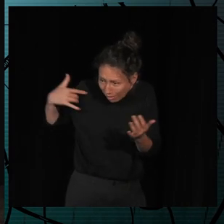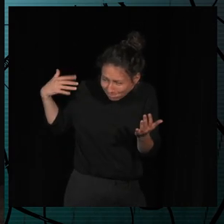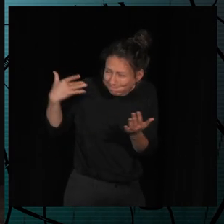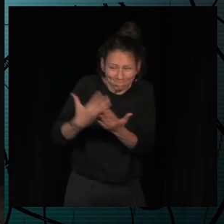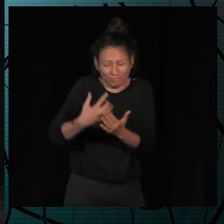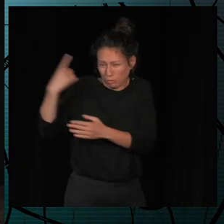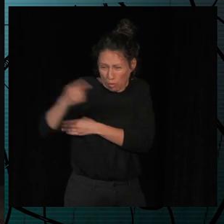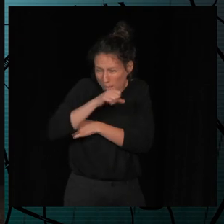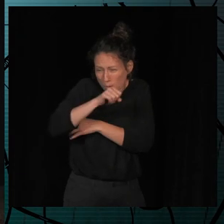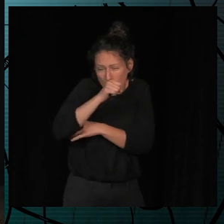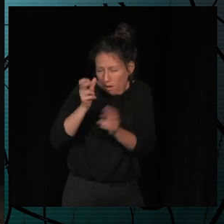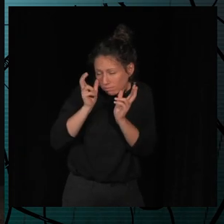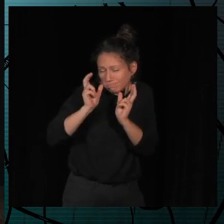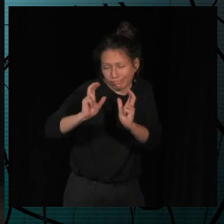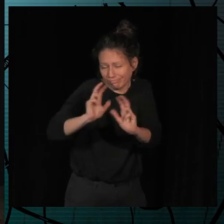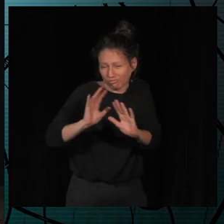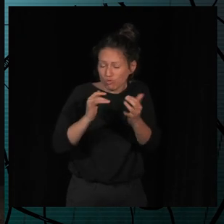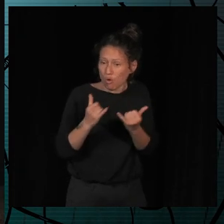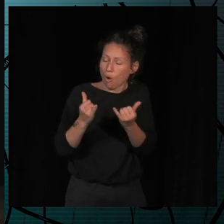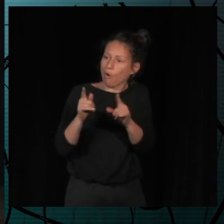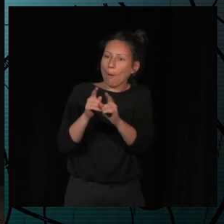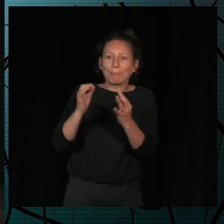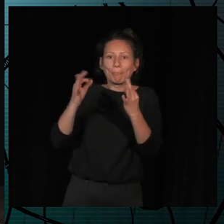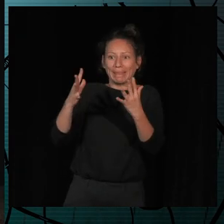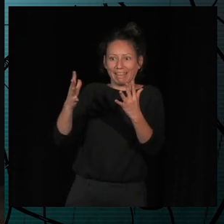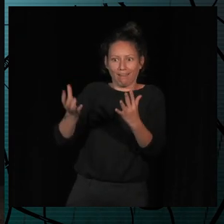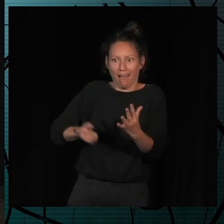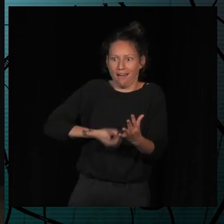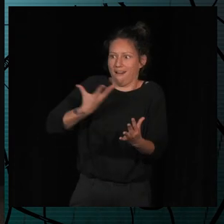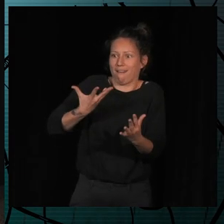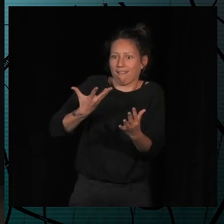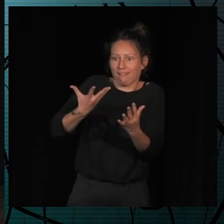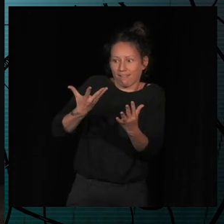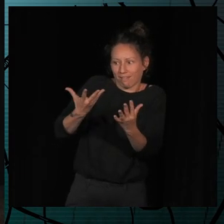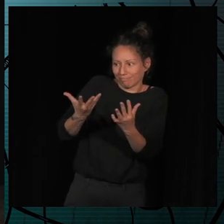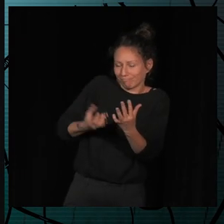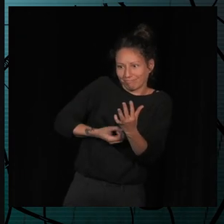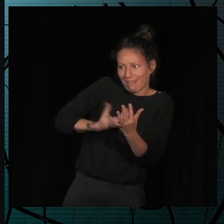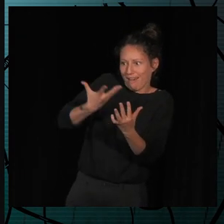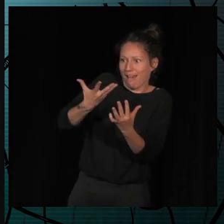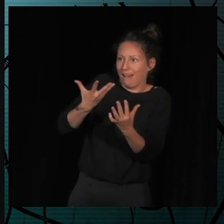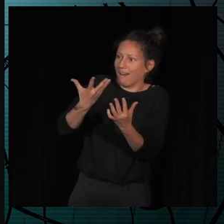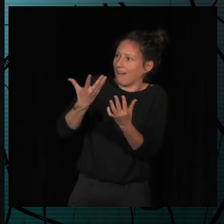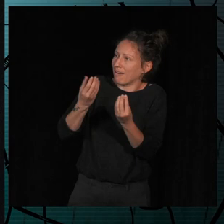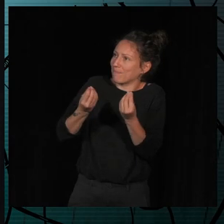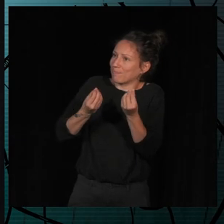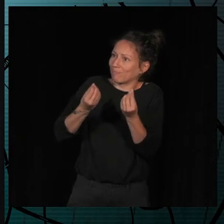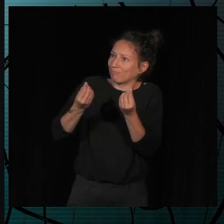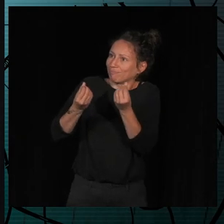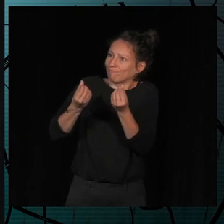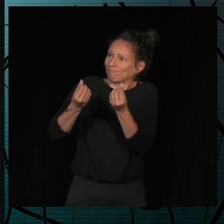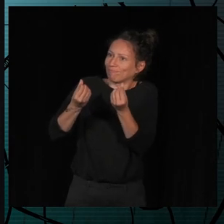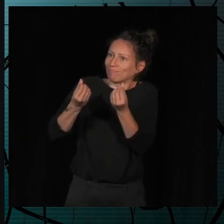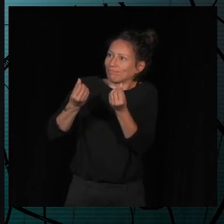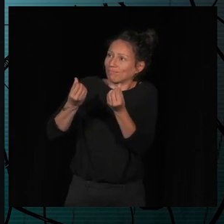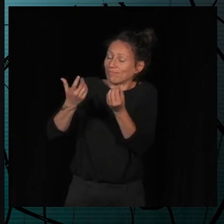artistique et euh justement cette forme de peut-être d'élitisme d'une pratique qui va me permettre